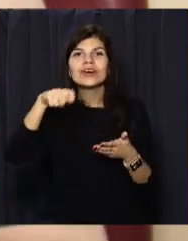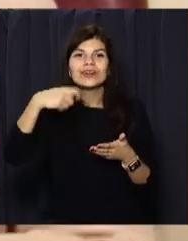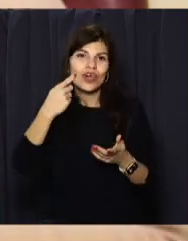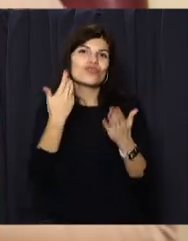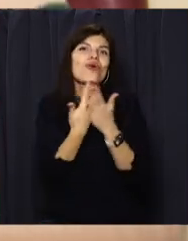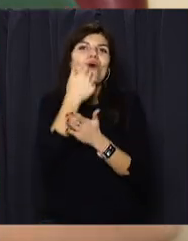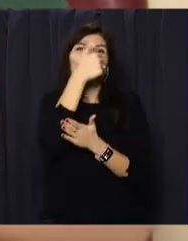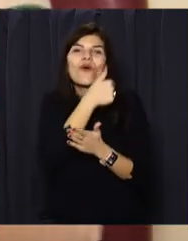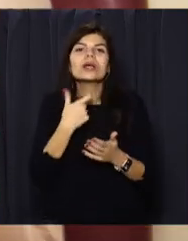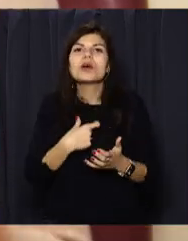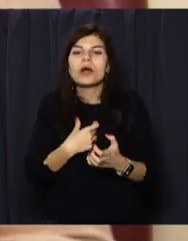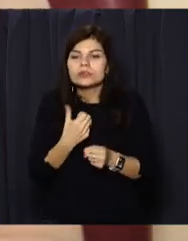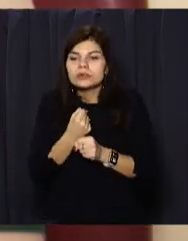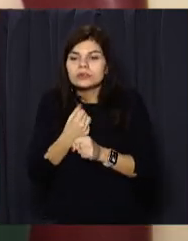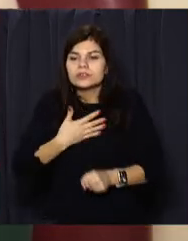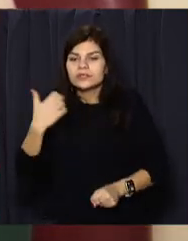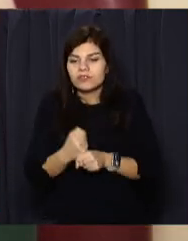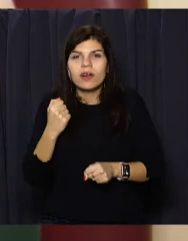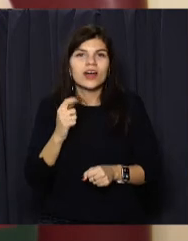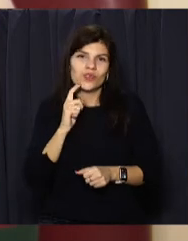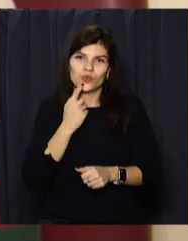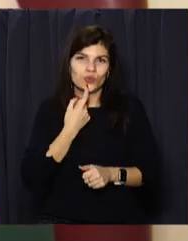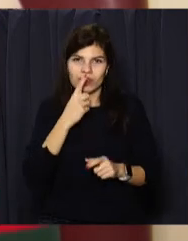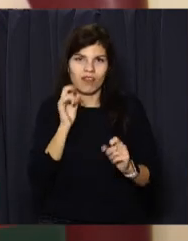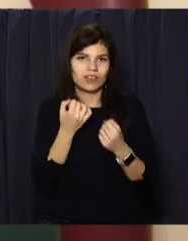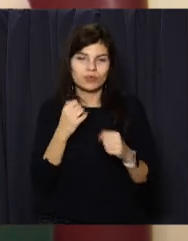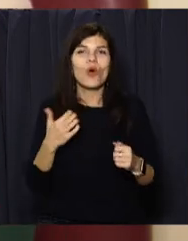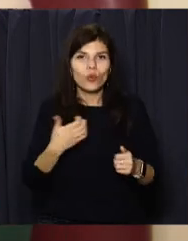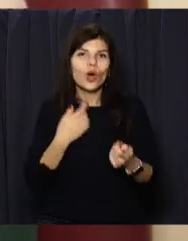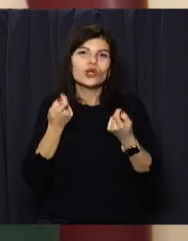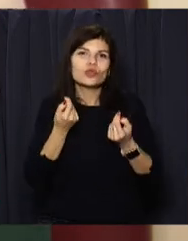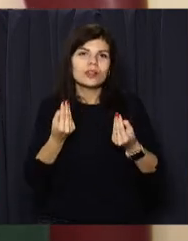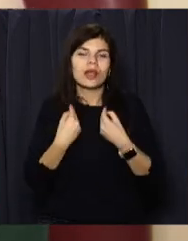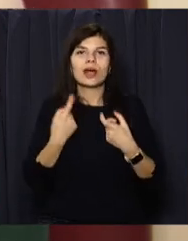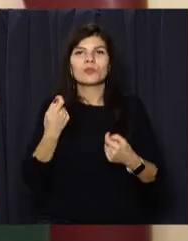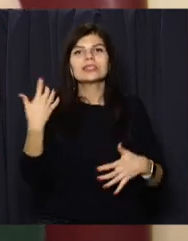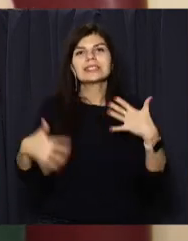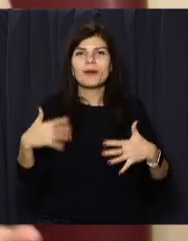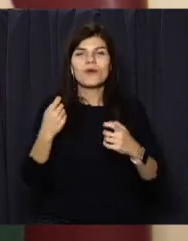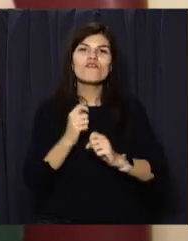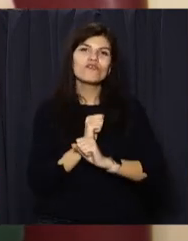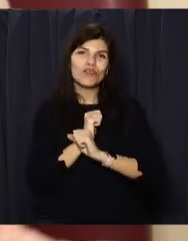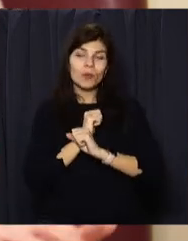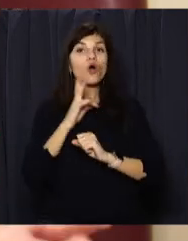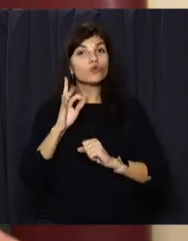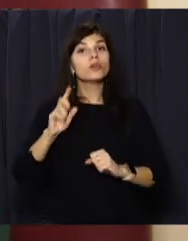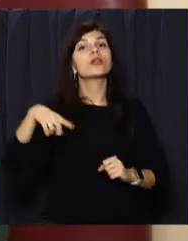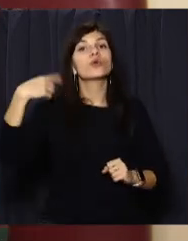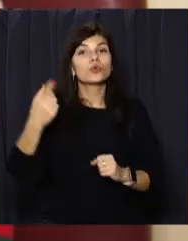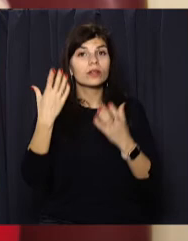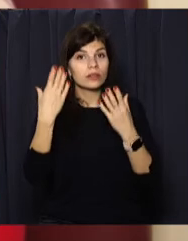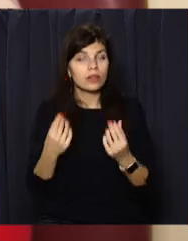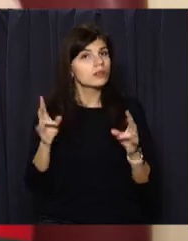новорічна ніч, тримати себе постійно в жорстких рамках неможливо. Треба давати собі іноді такий відпочинок, але наступного дня